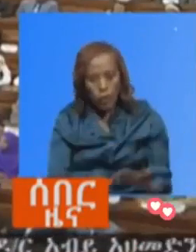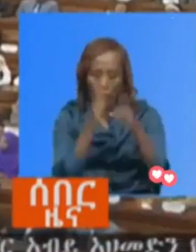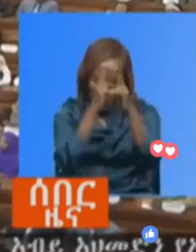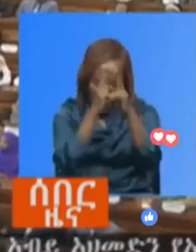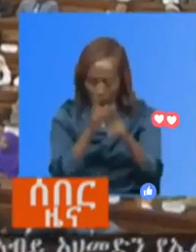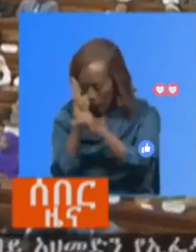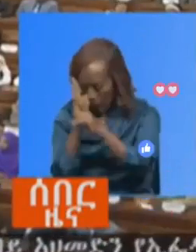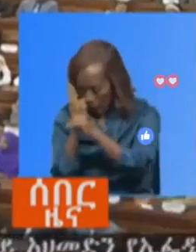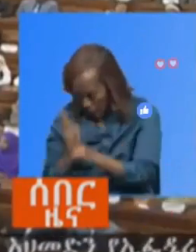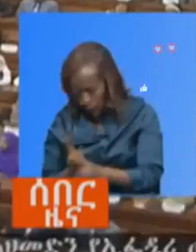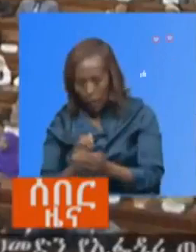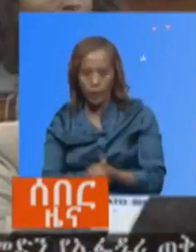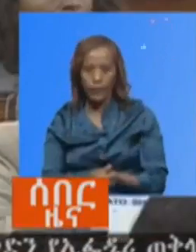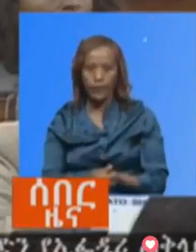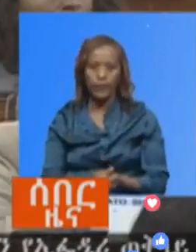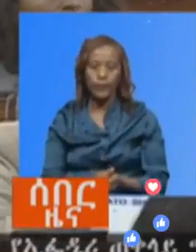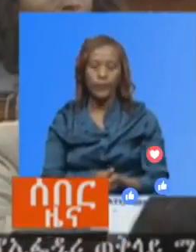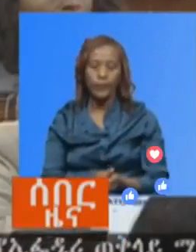ክቡራትና ክቡራን፣